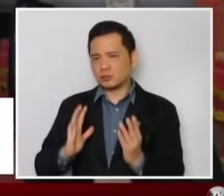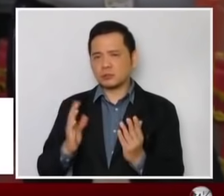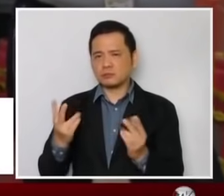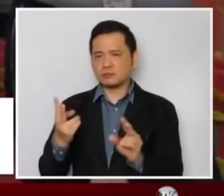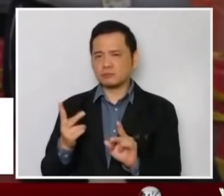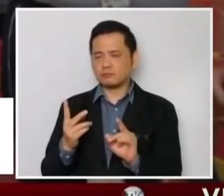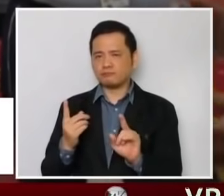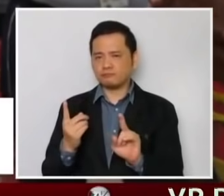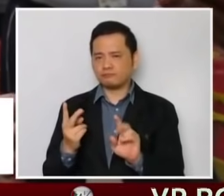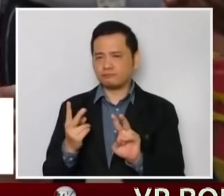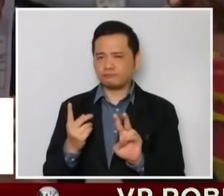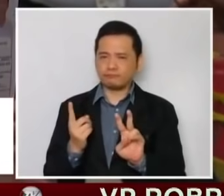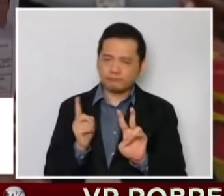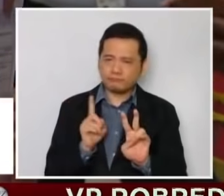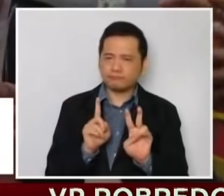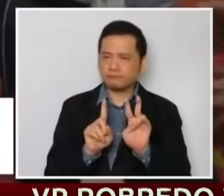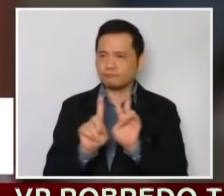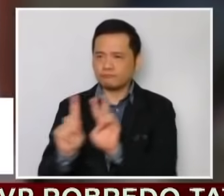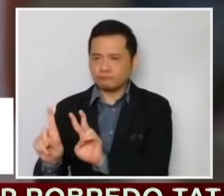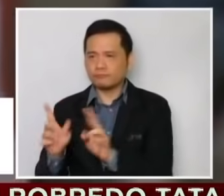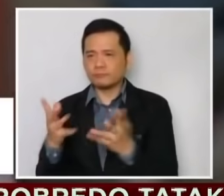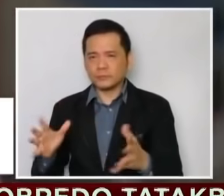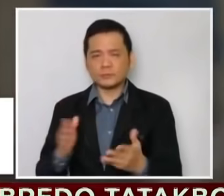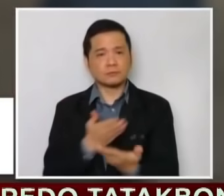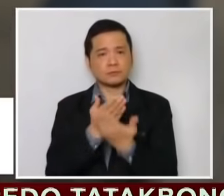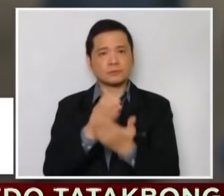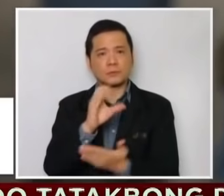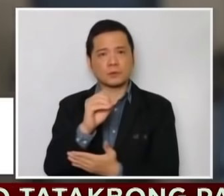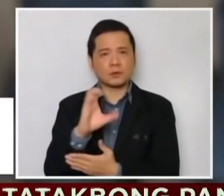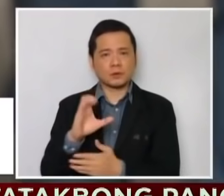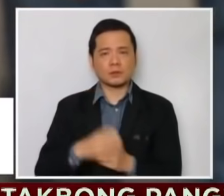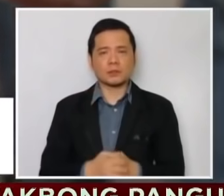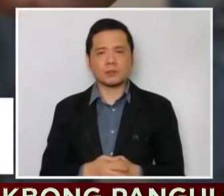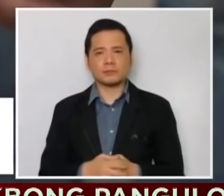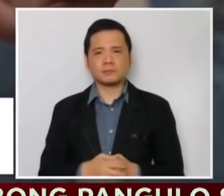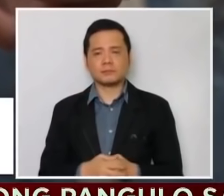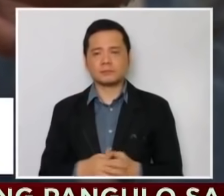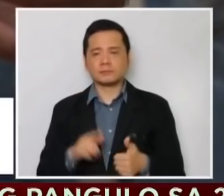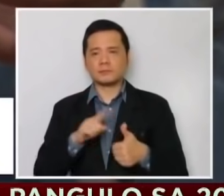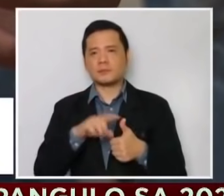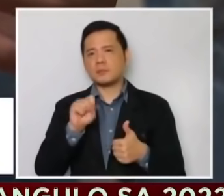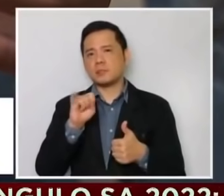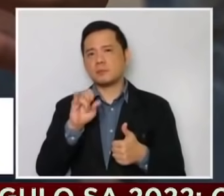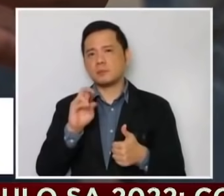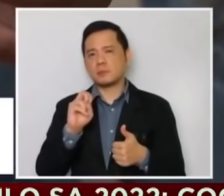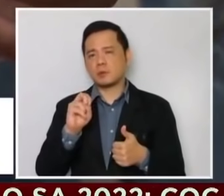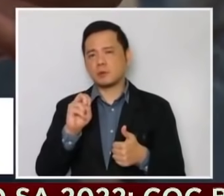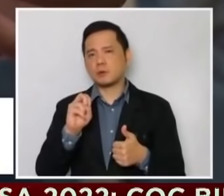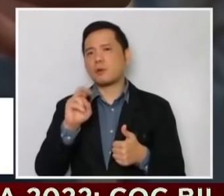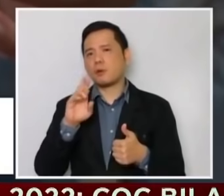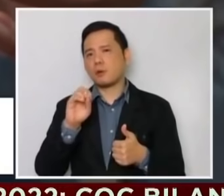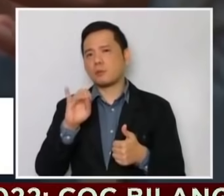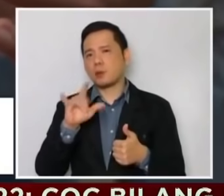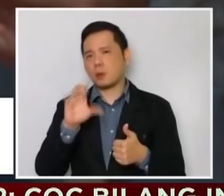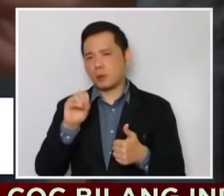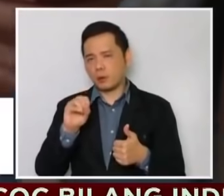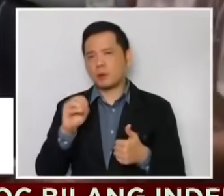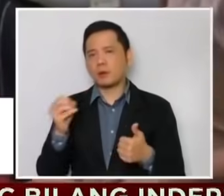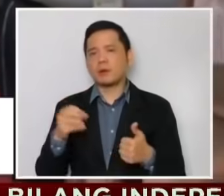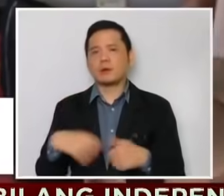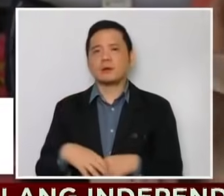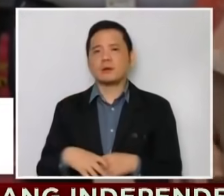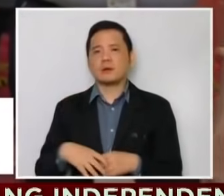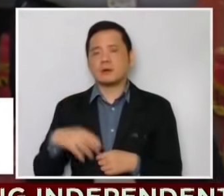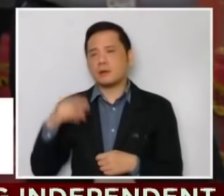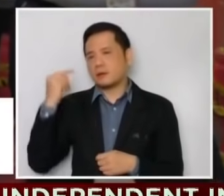mga konsehal sa ticket ni Soto, kabilang si Simon Romulo Tantoco na pamangkin ni Pasig Representative Roman